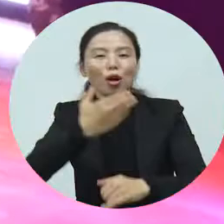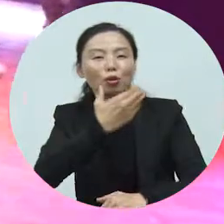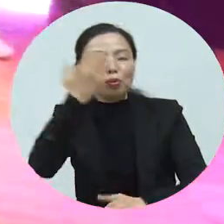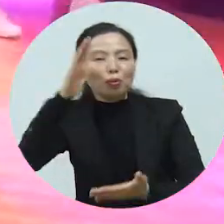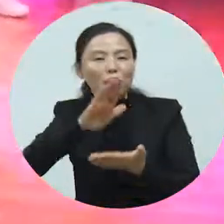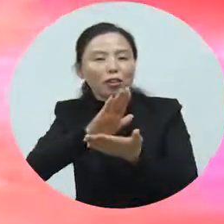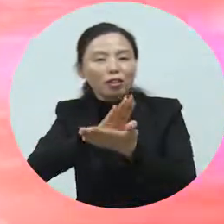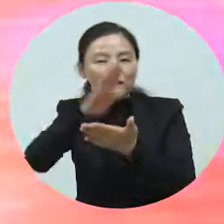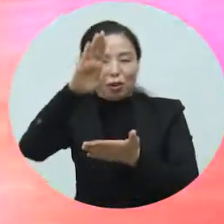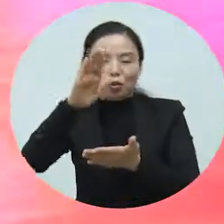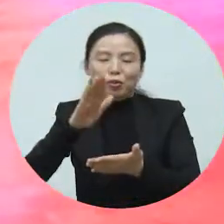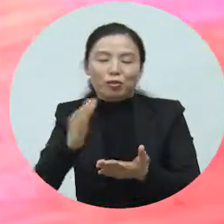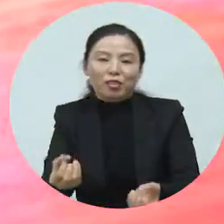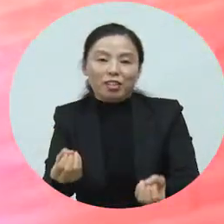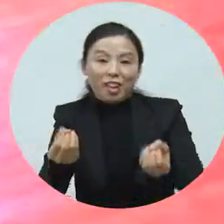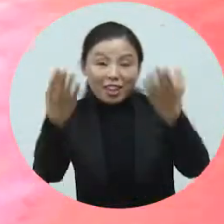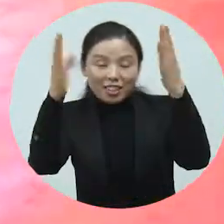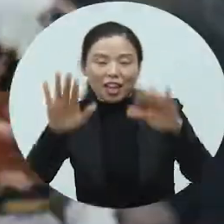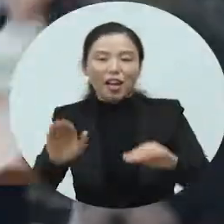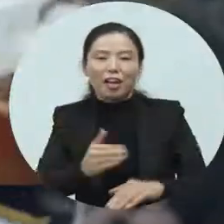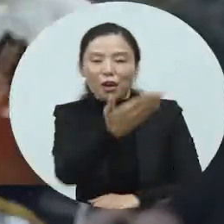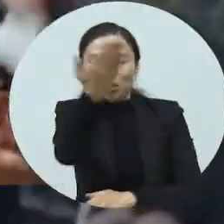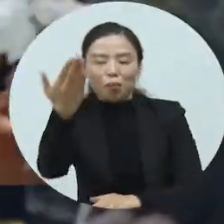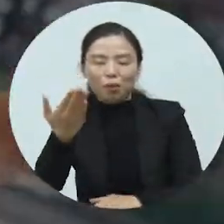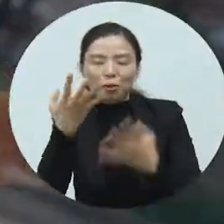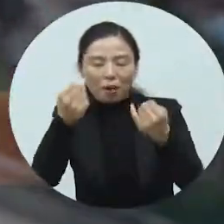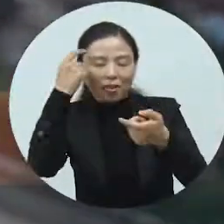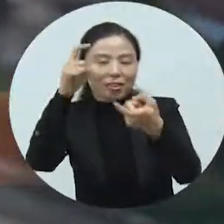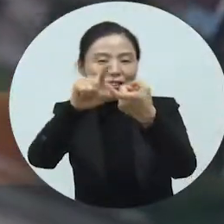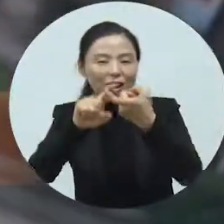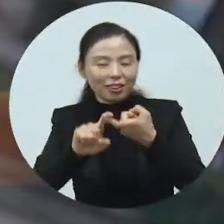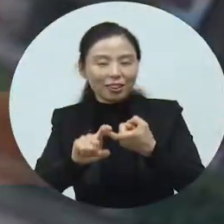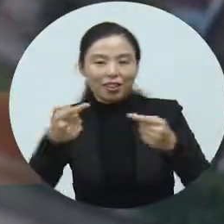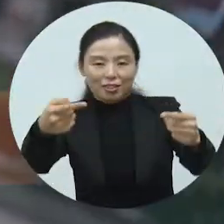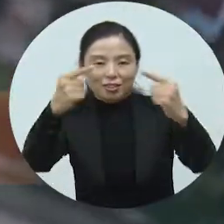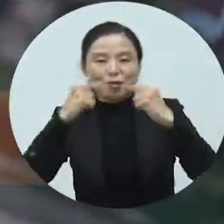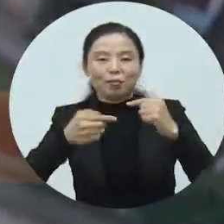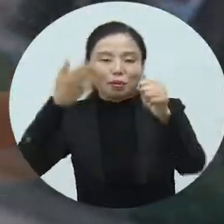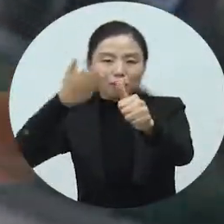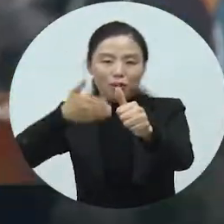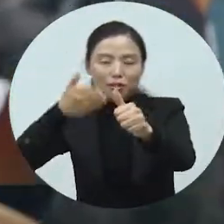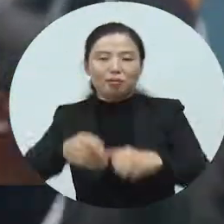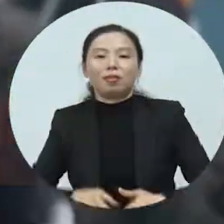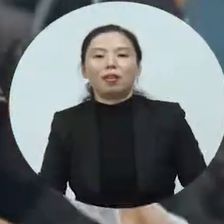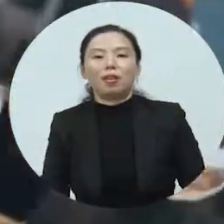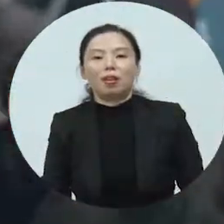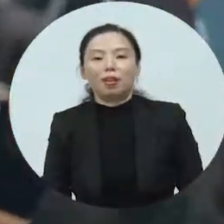꿈과 열정으로 펼쳐질 이번 축제 주민 여러분의 많은 관심과 참여 바랍니다